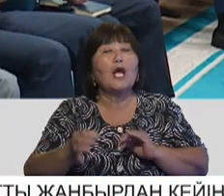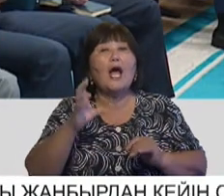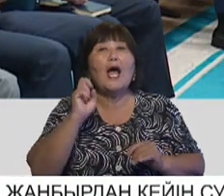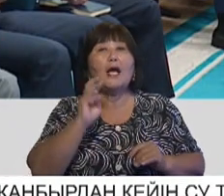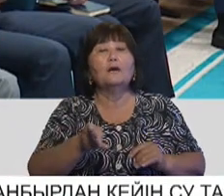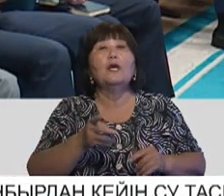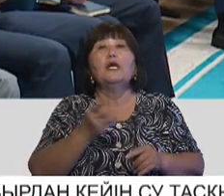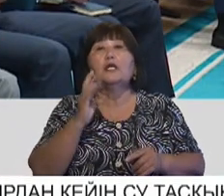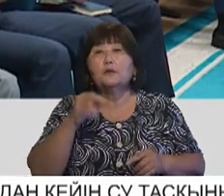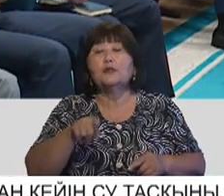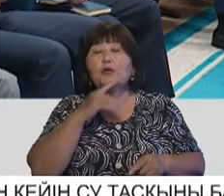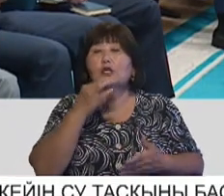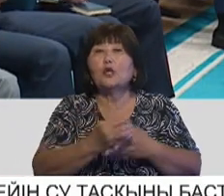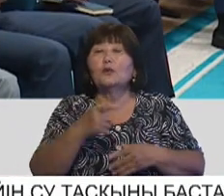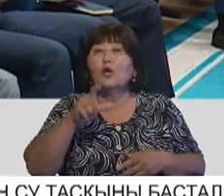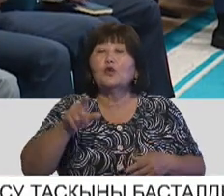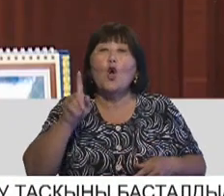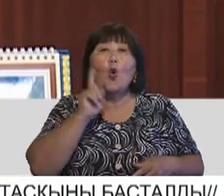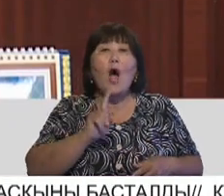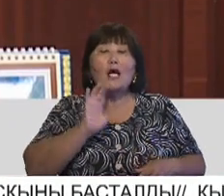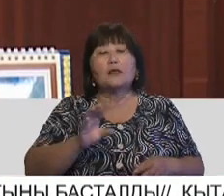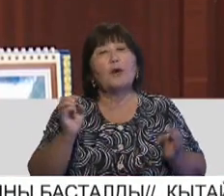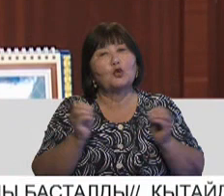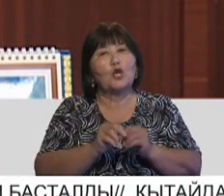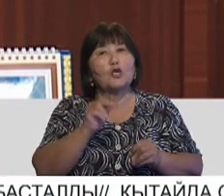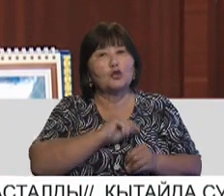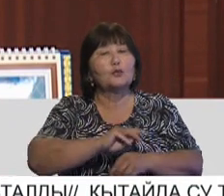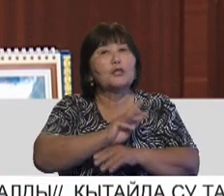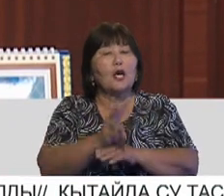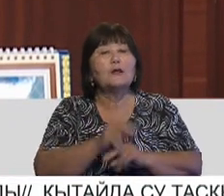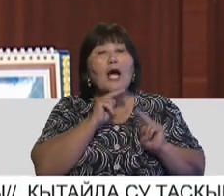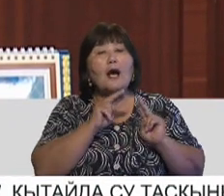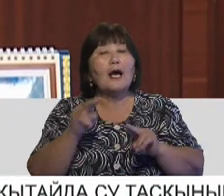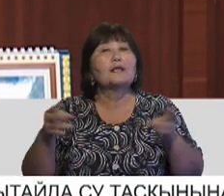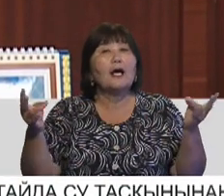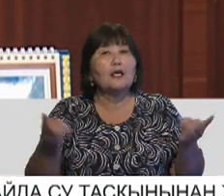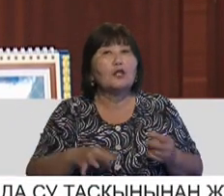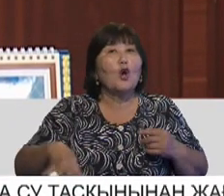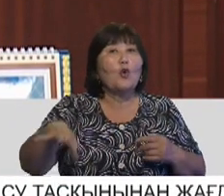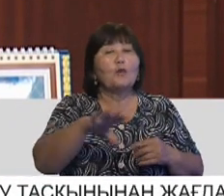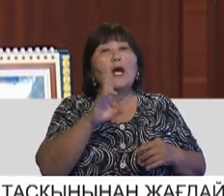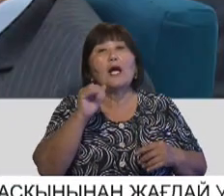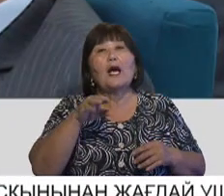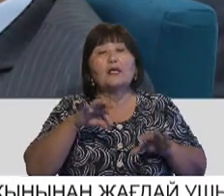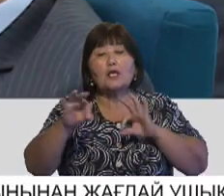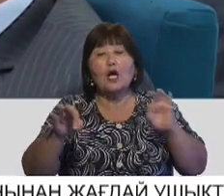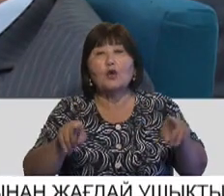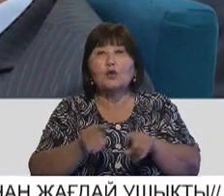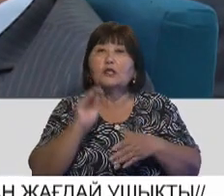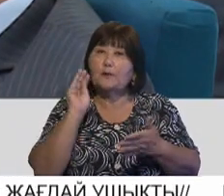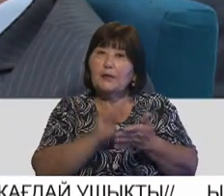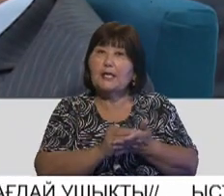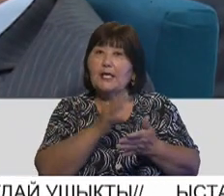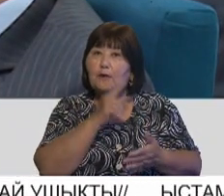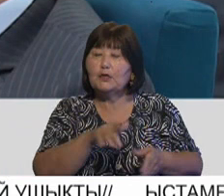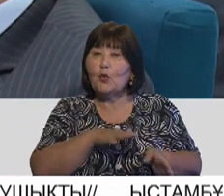мәселеге жауапкершілікпен қарап, тұрғындардың уақытша емес тұрақты жұмыспен қамтылуын қадағалаңыздар. Өңірлік картадағы көрсеткіштер белгіленген